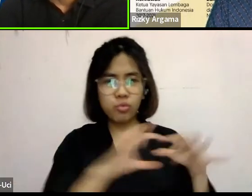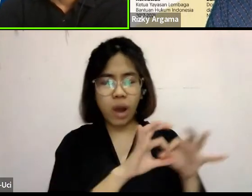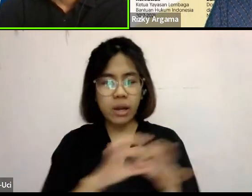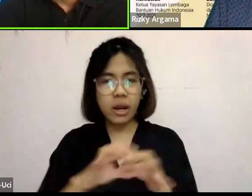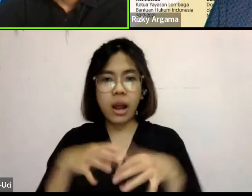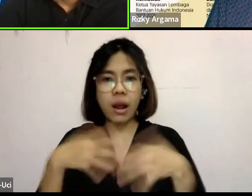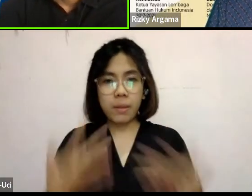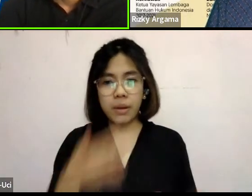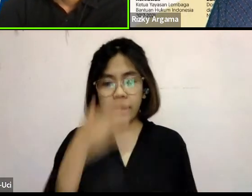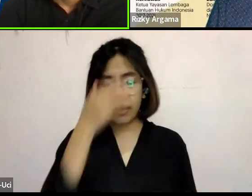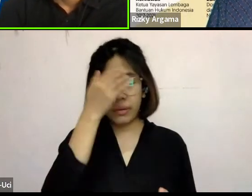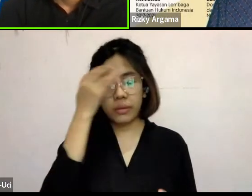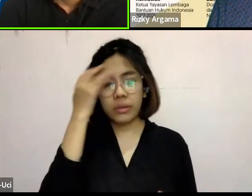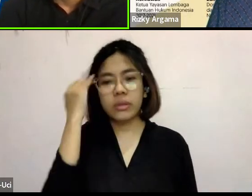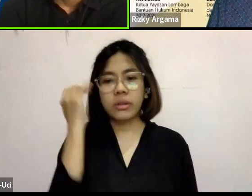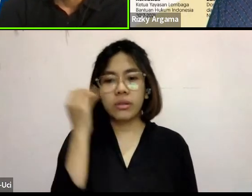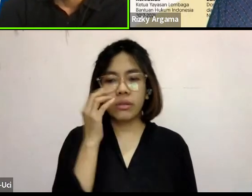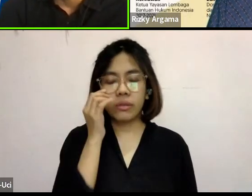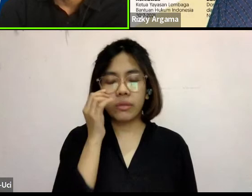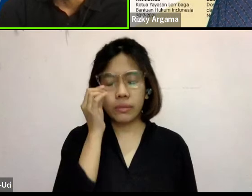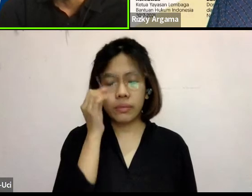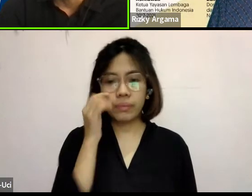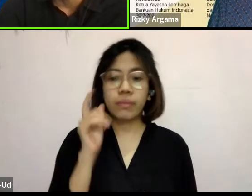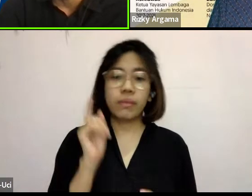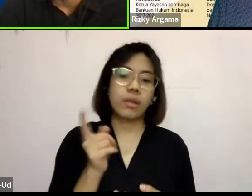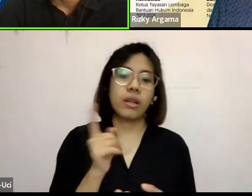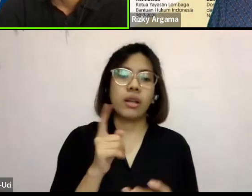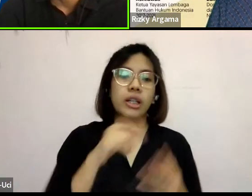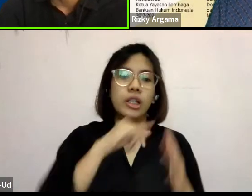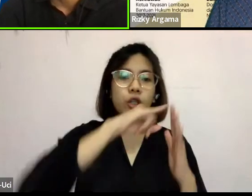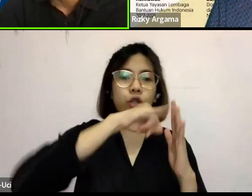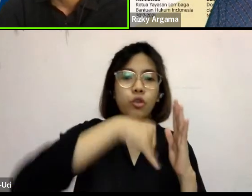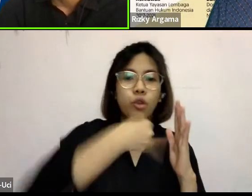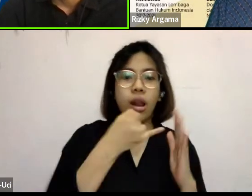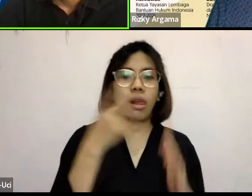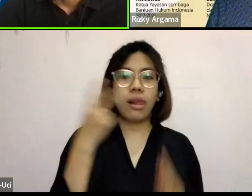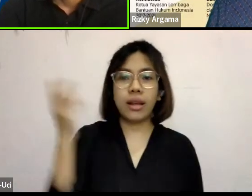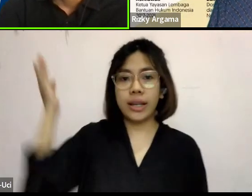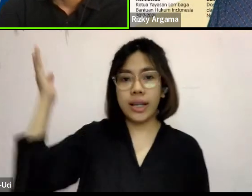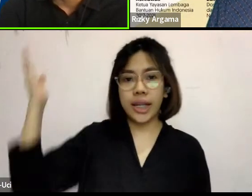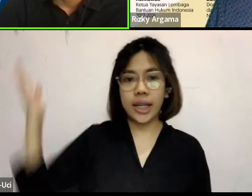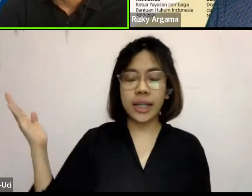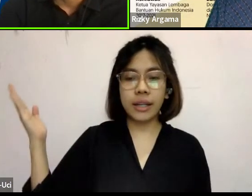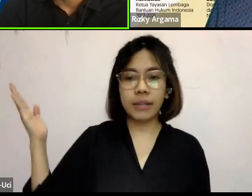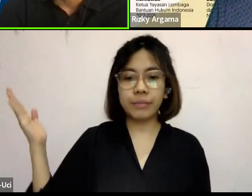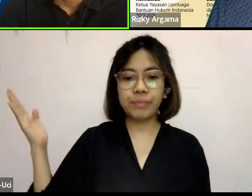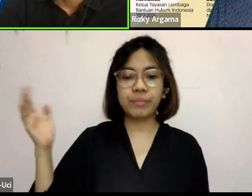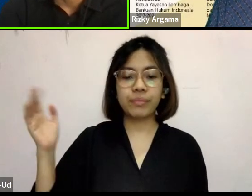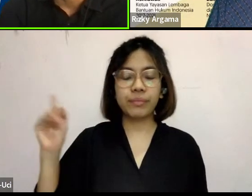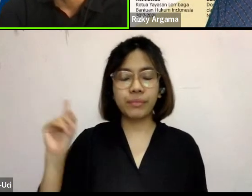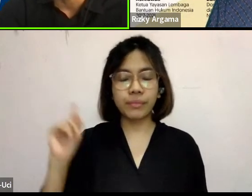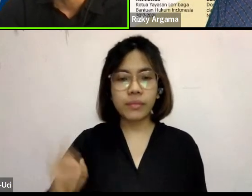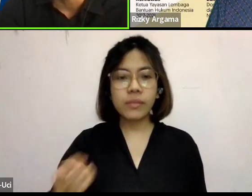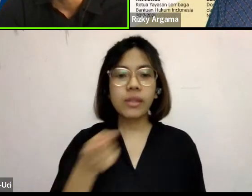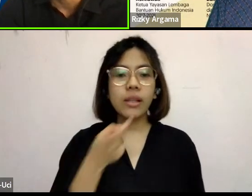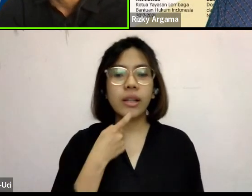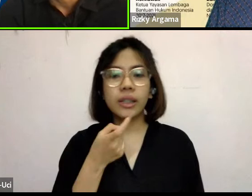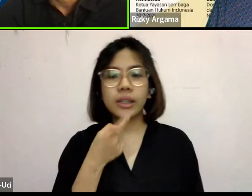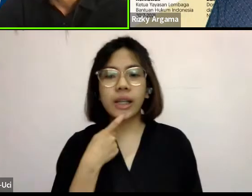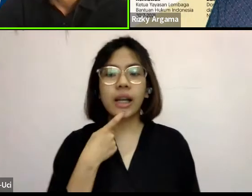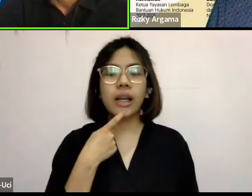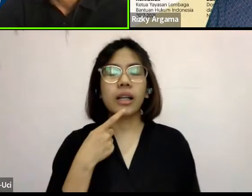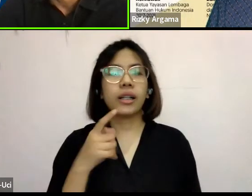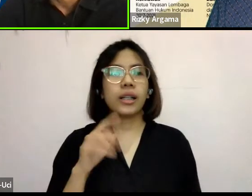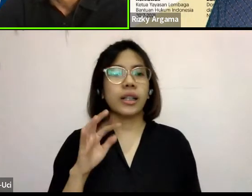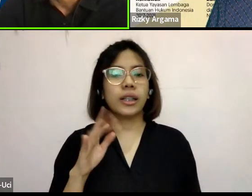dalam ajud dalam edisi eh journal edisi ini juga kemudian di bahas tentang ada satu tulisan